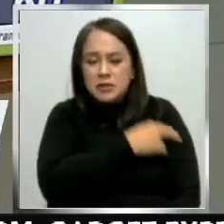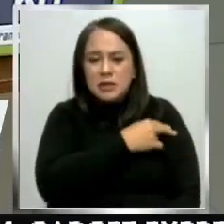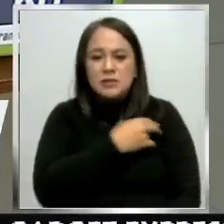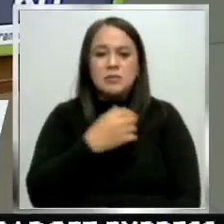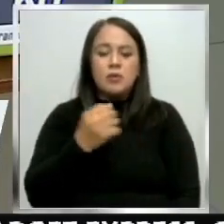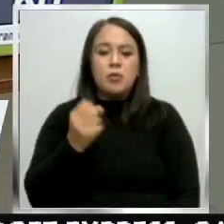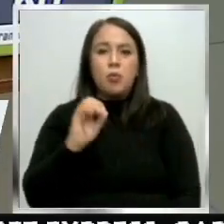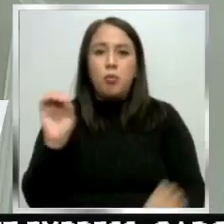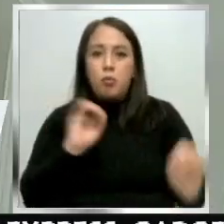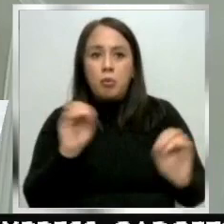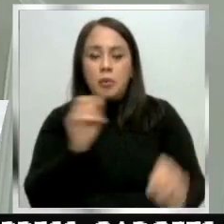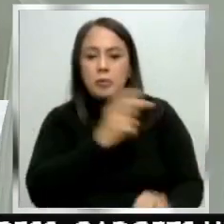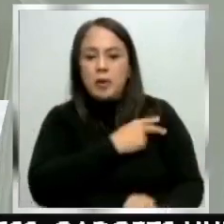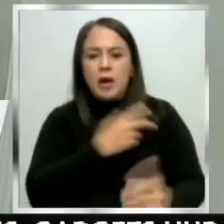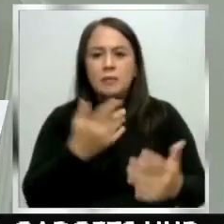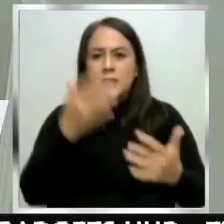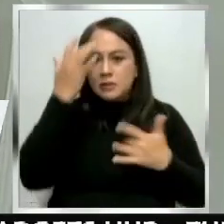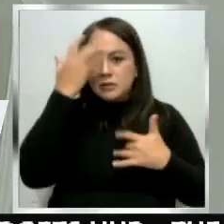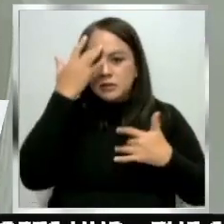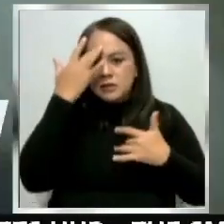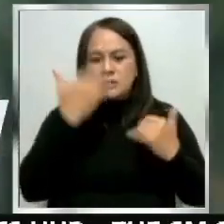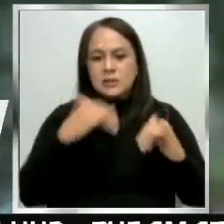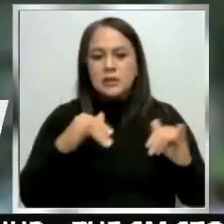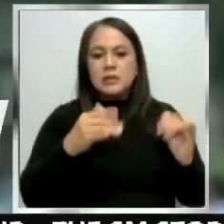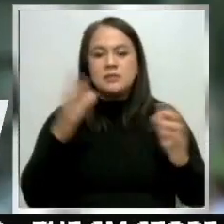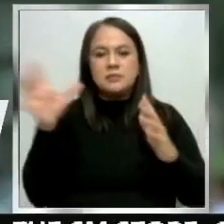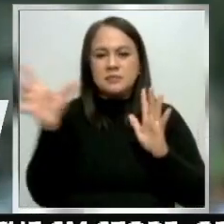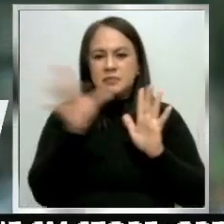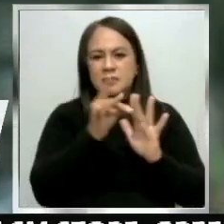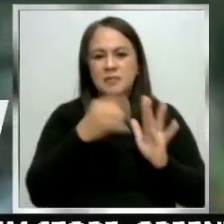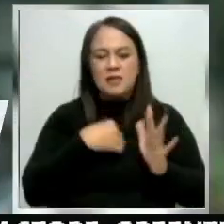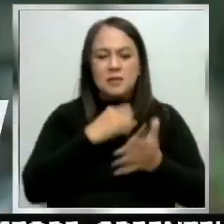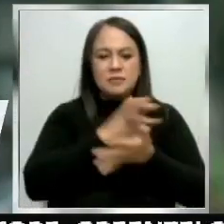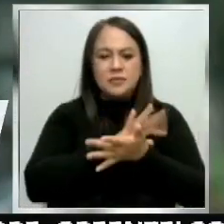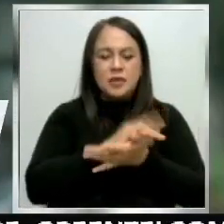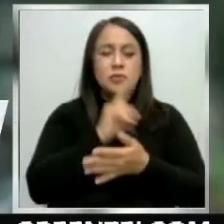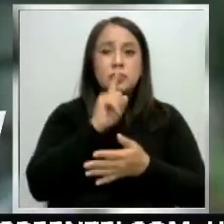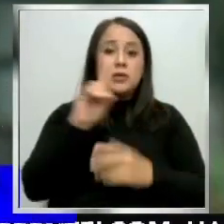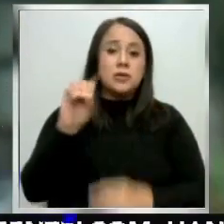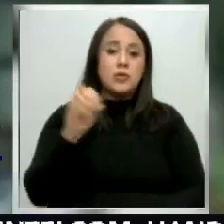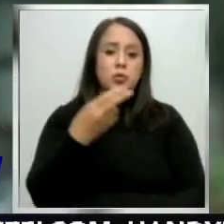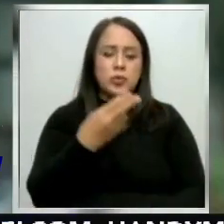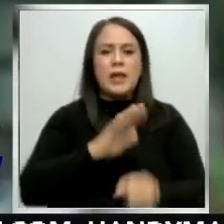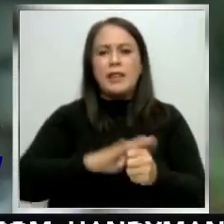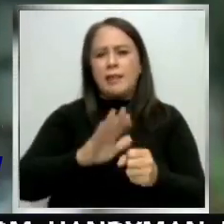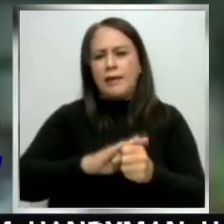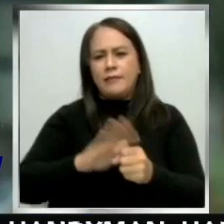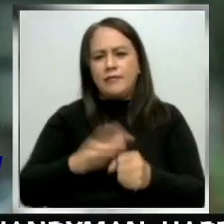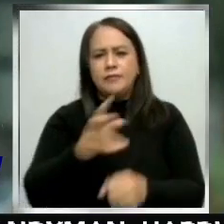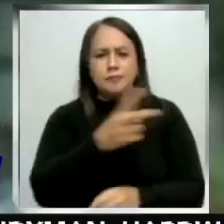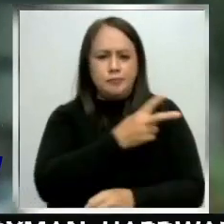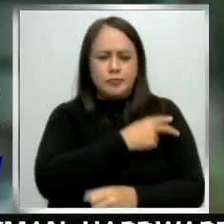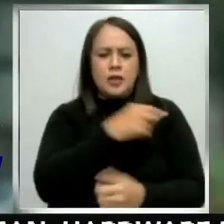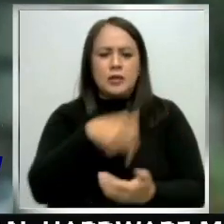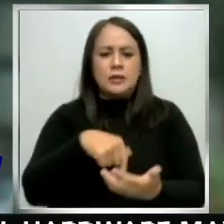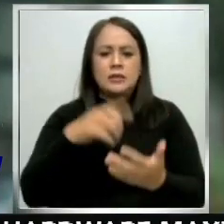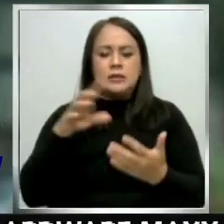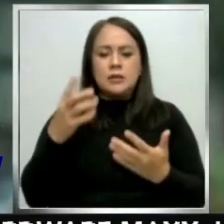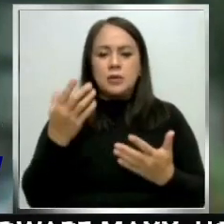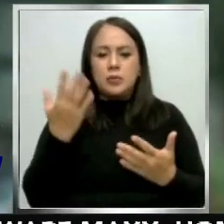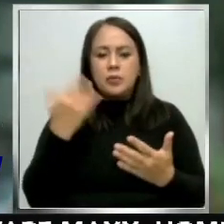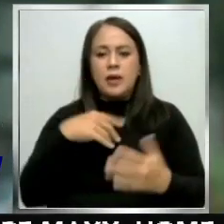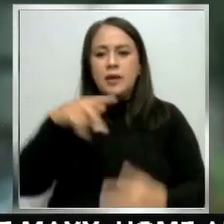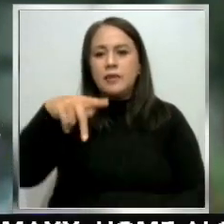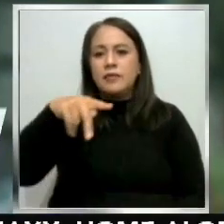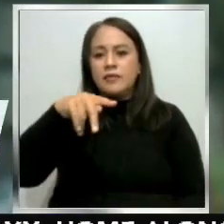mga may comorbidities pa rin ang madalas tamaan ng sakit. Pagtitiyak ng DOH, may sapat na bakuna sa bansa, partikular na ang Pfizer at Moderna,